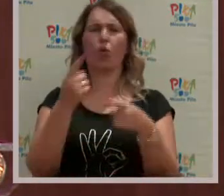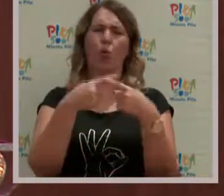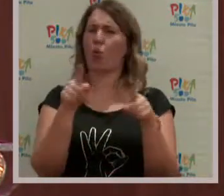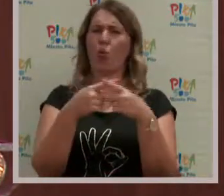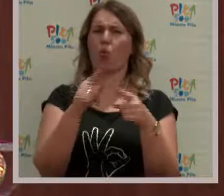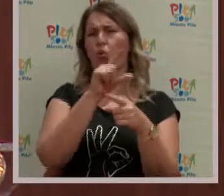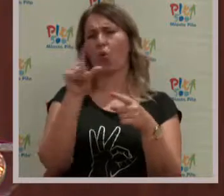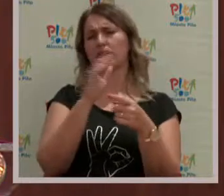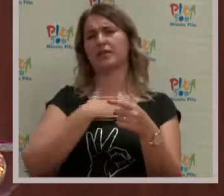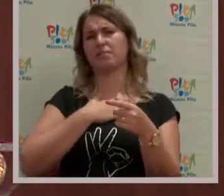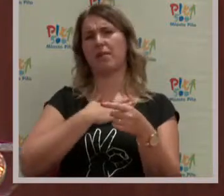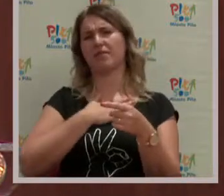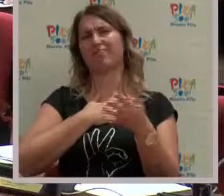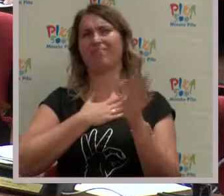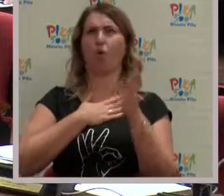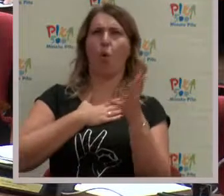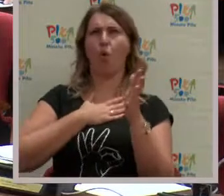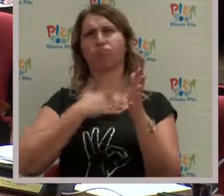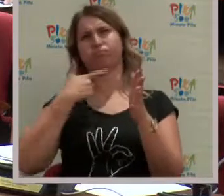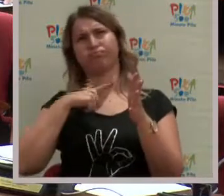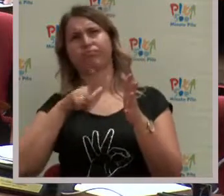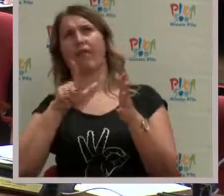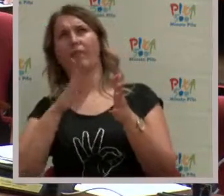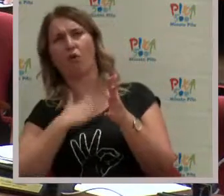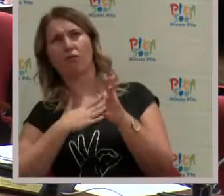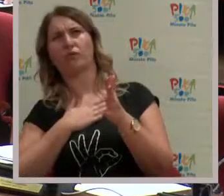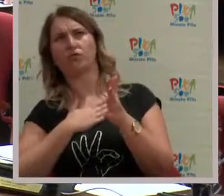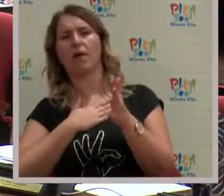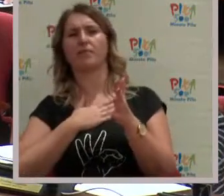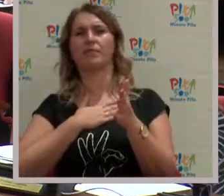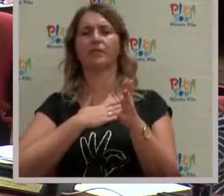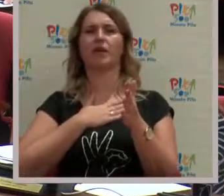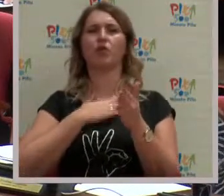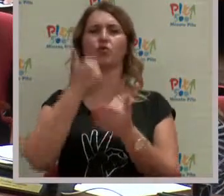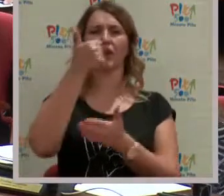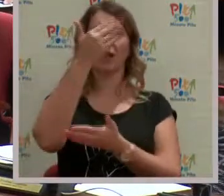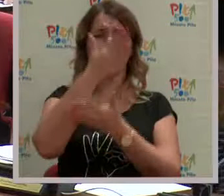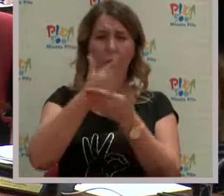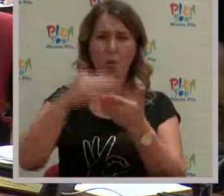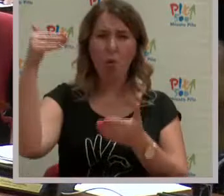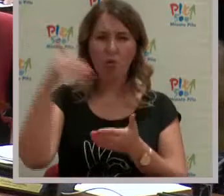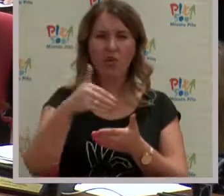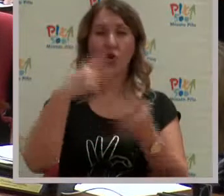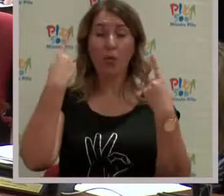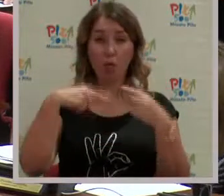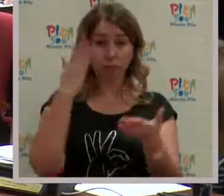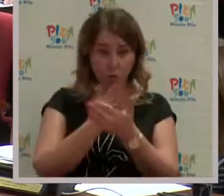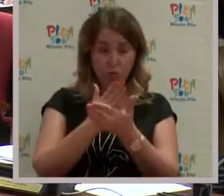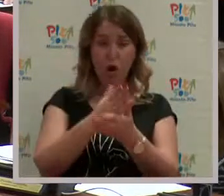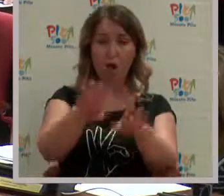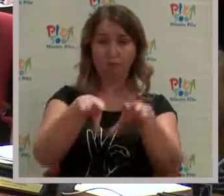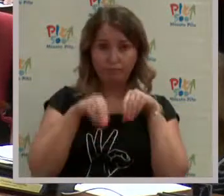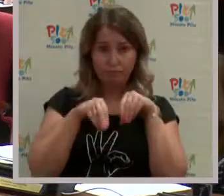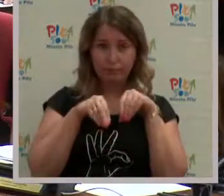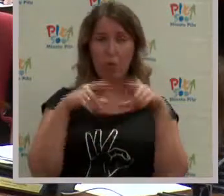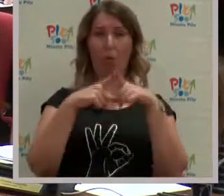okres czasu, chyba dwa tygodnie tak naprawdę ponad półtora tysiąca osób odebrało kartę